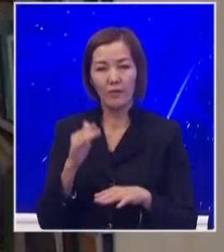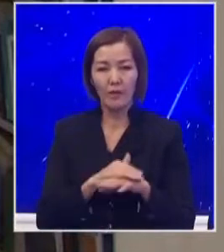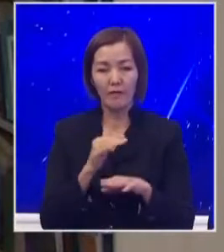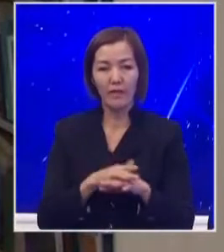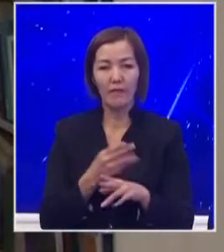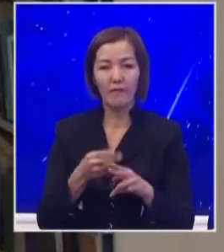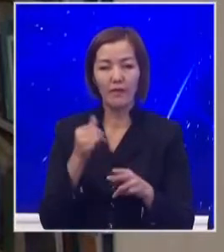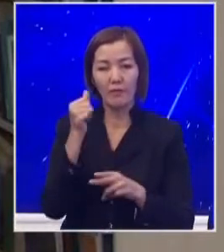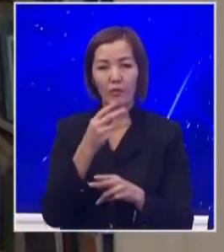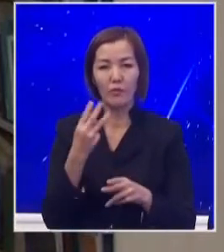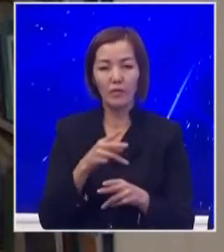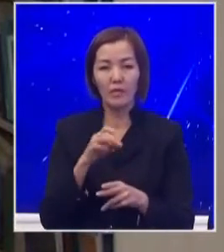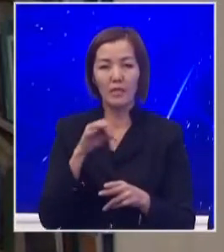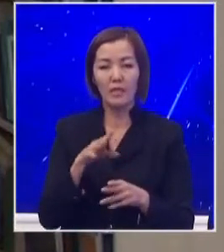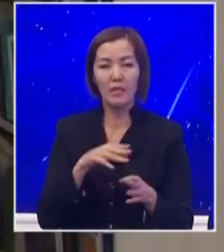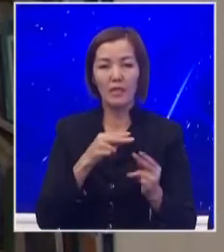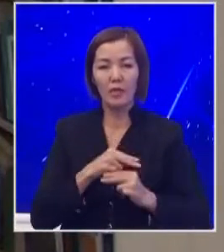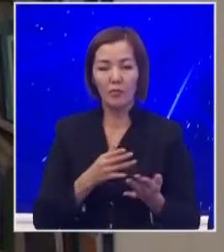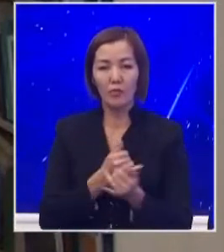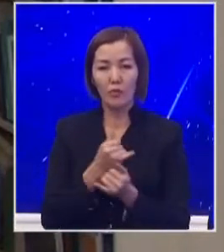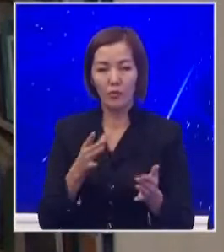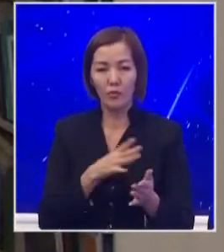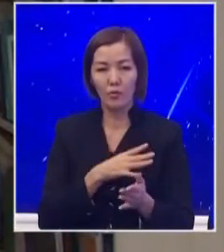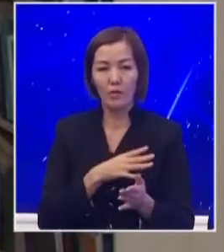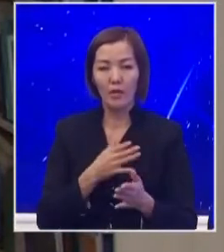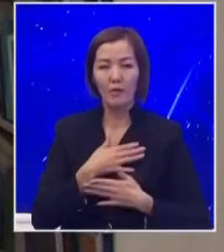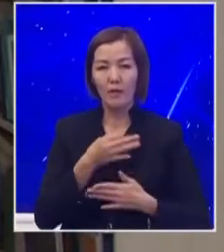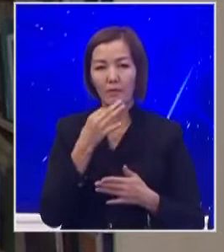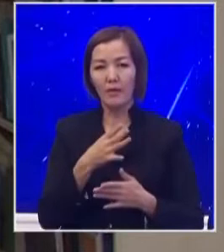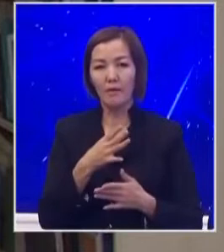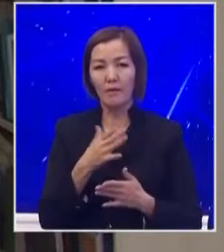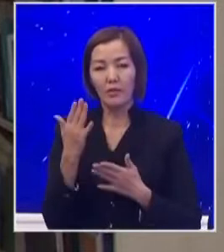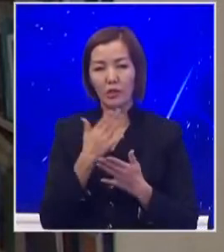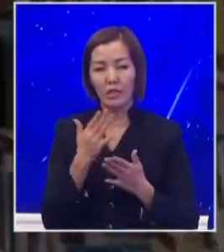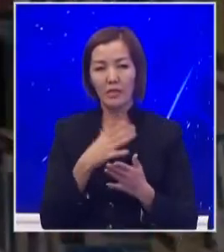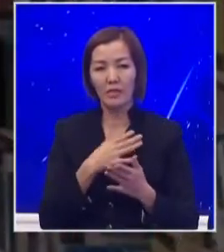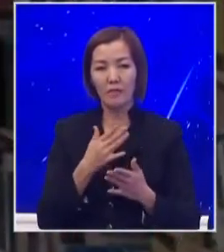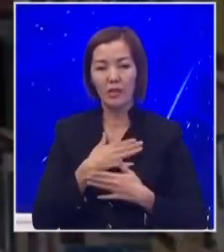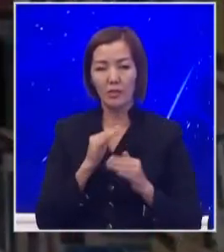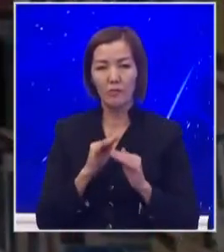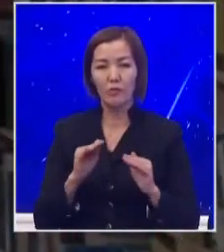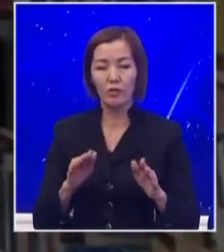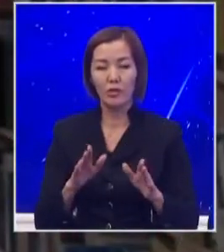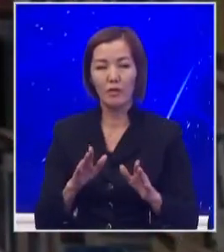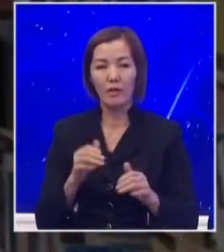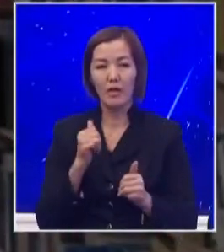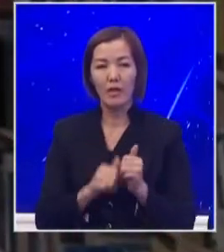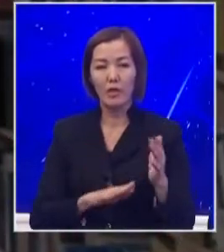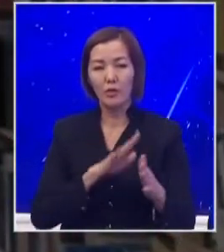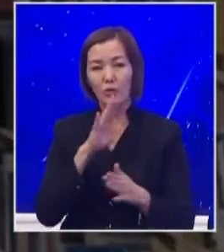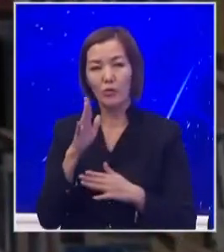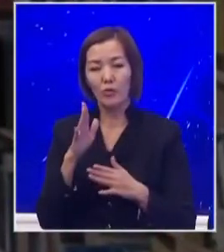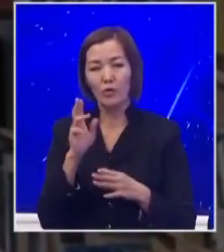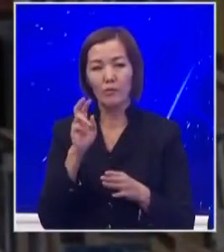В этом году будет 30 лет, как я работаю в этой библиотеке. Нам нравится работать с читателями и нашими учениками. Я каждое утро с